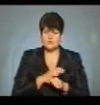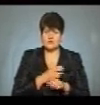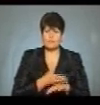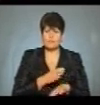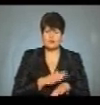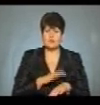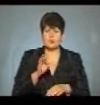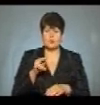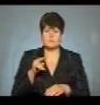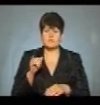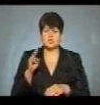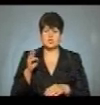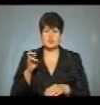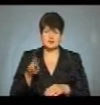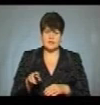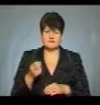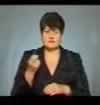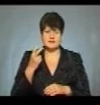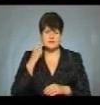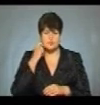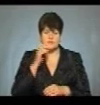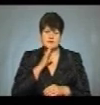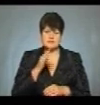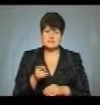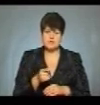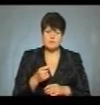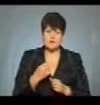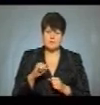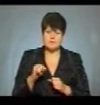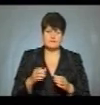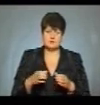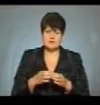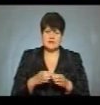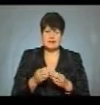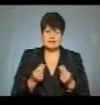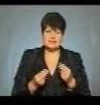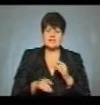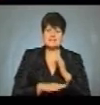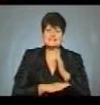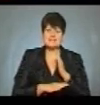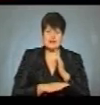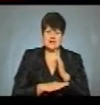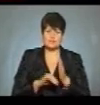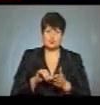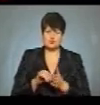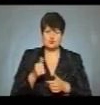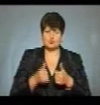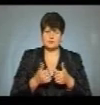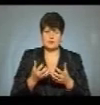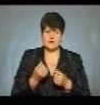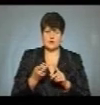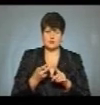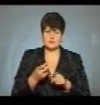в Опішні. 12-річна Марія Довганик з Тернополя перемогла в номінації «Іграшка з дерева». Каже, участь у конкурсі бере